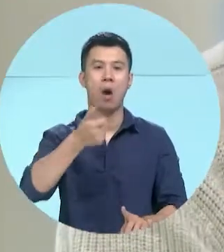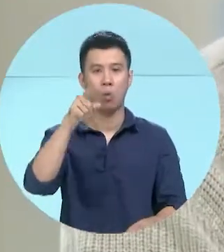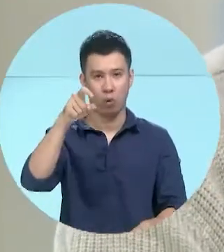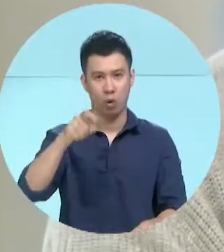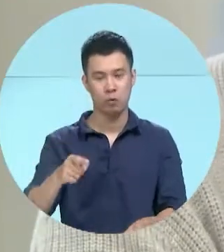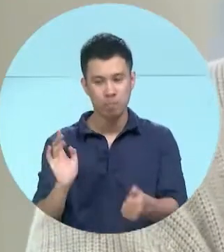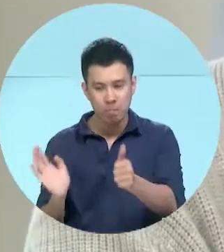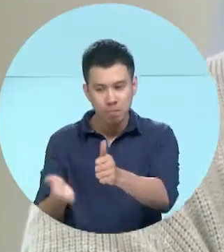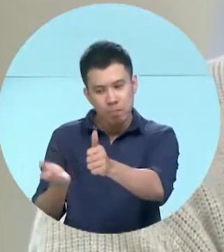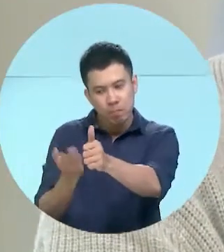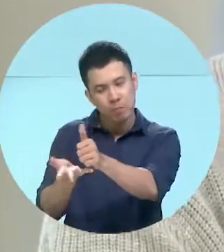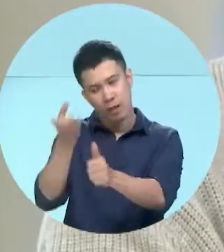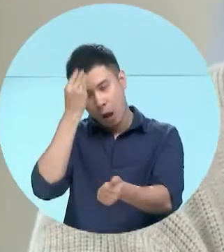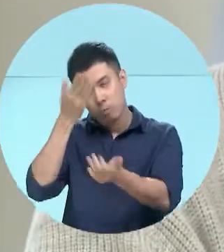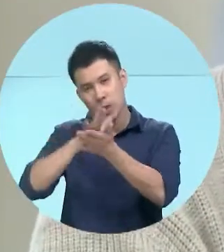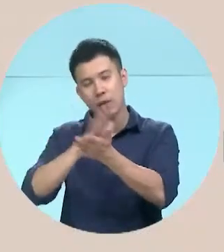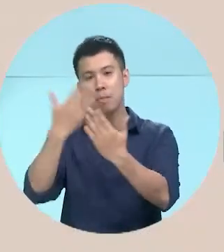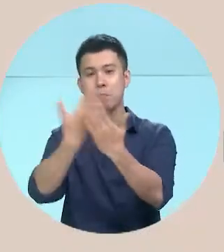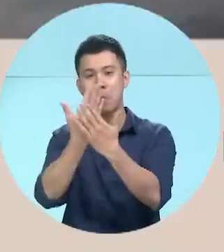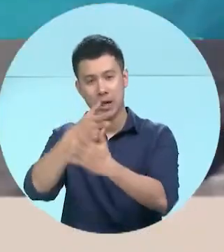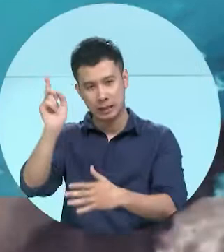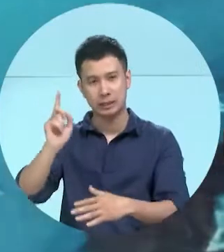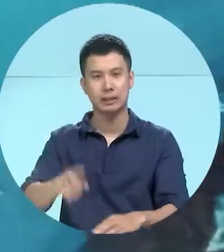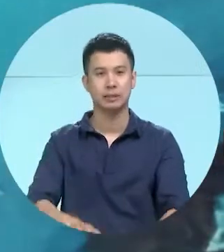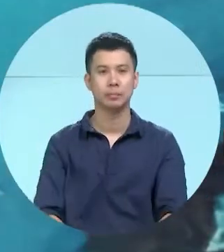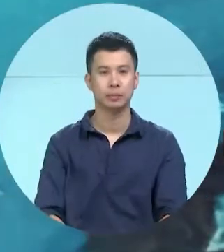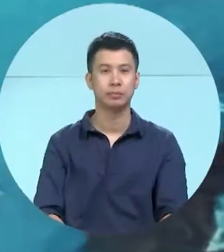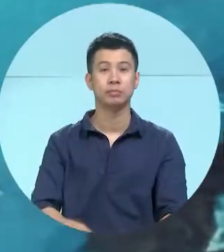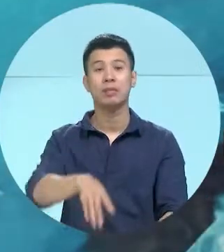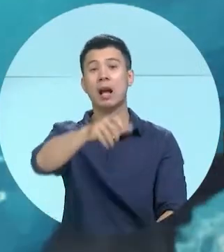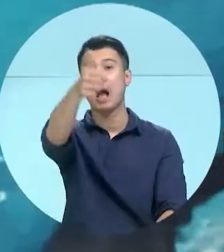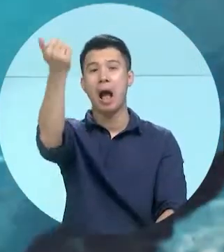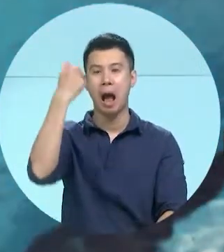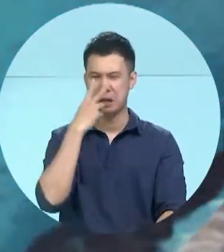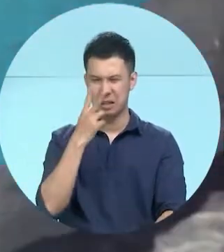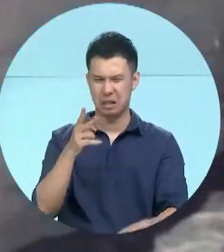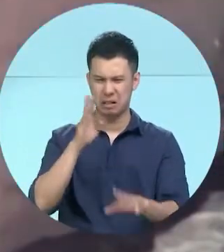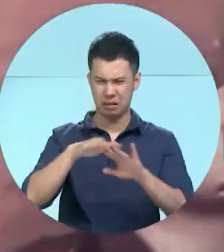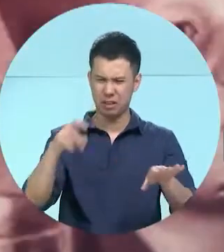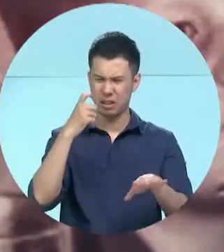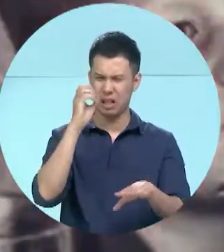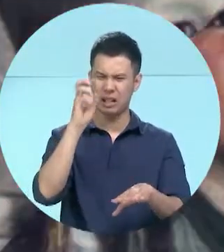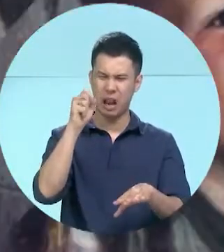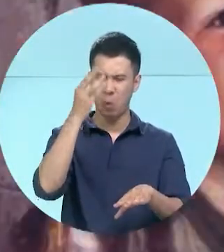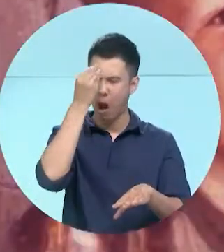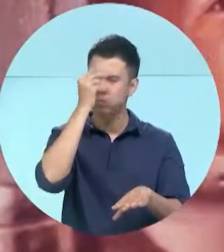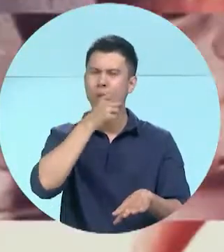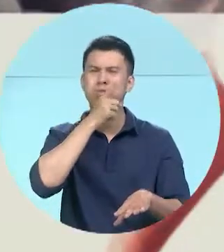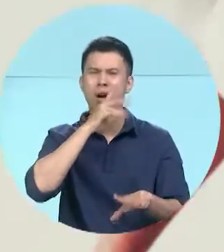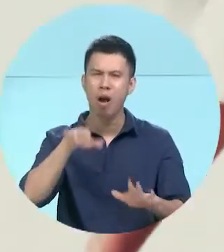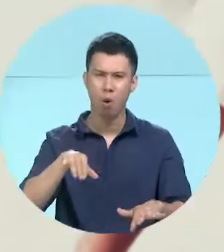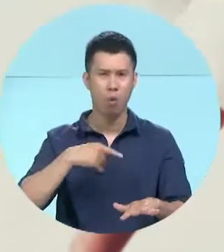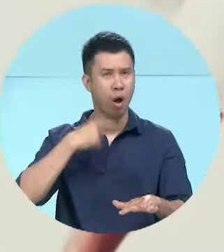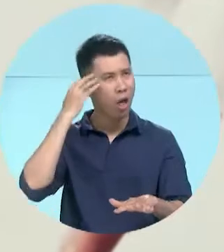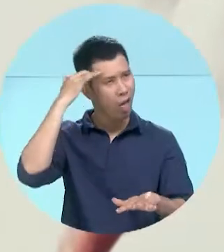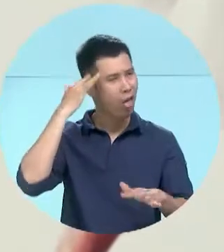always surprised, like, wow, he can do these things. And khác với định kiến của nhiều người rằng trẻ Down không thể đi học bởi những khiếm khuyết về trí